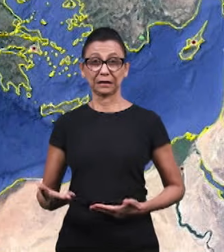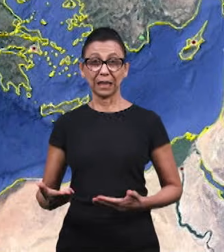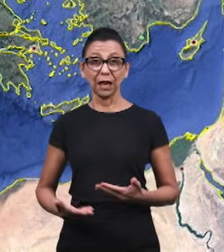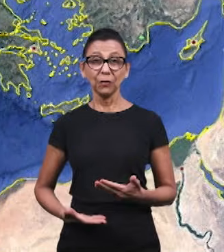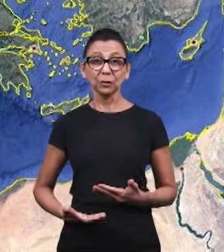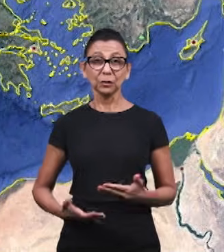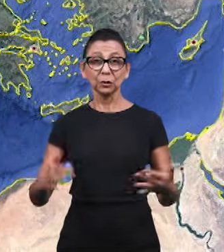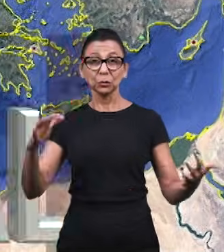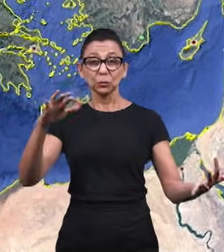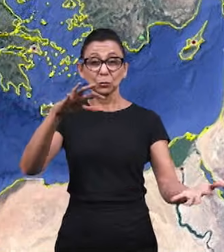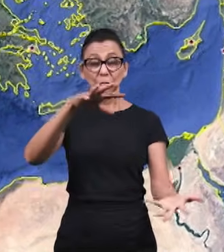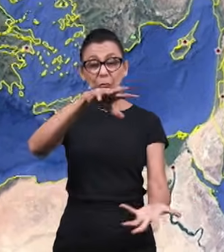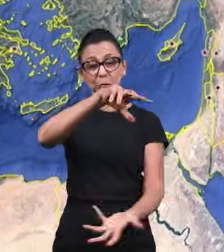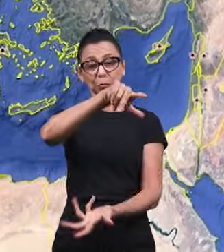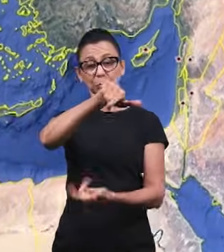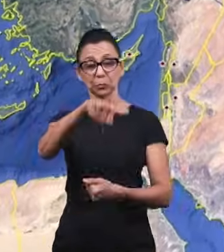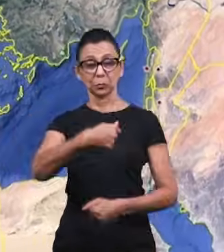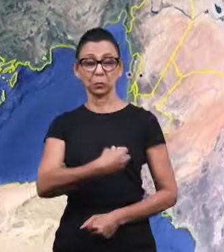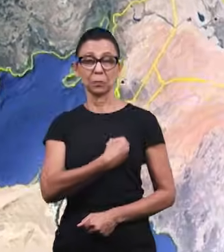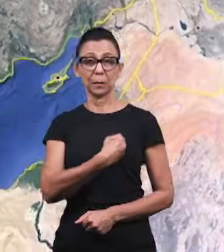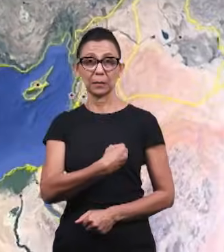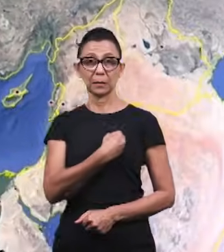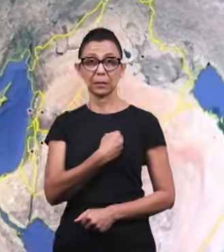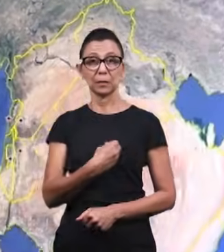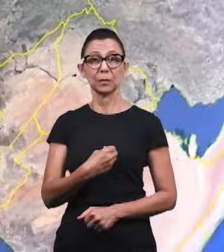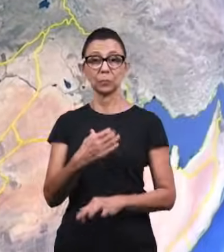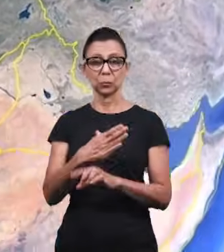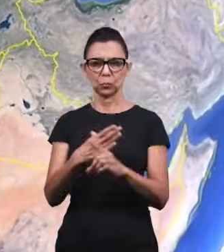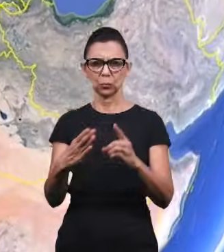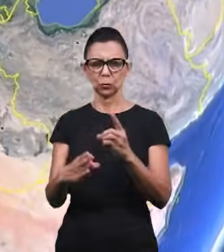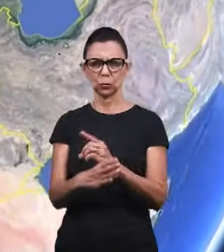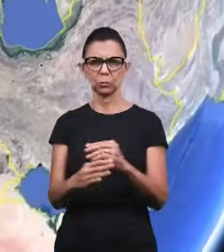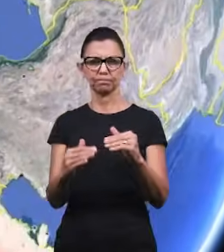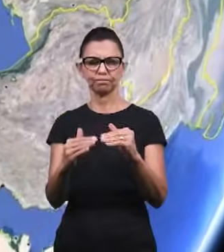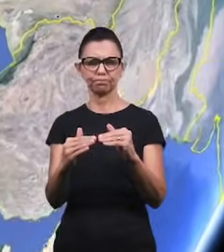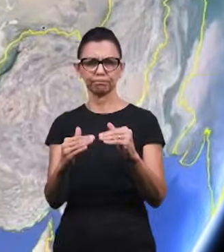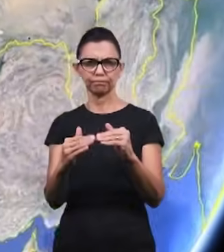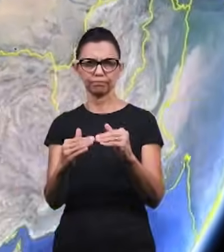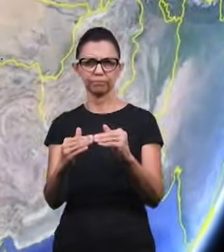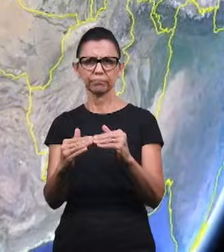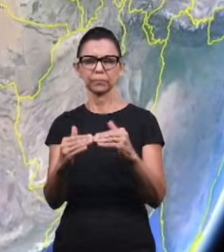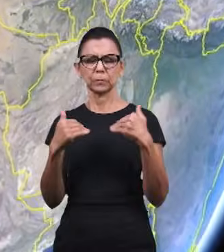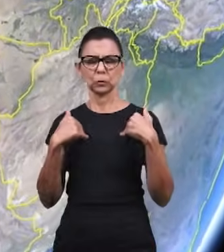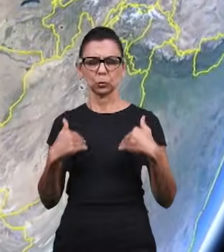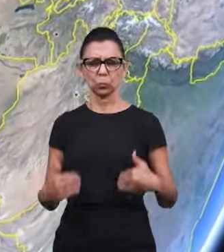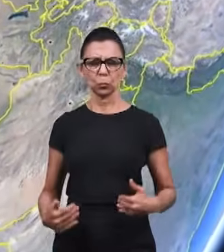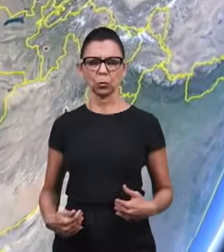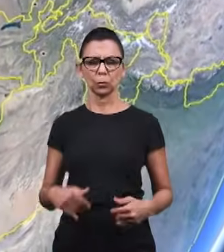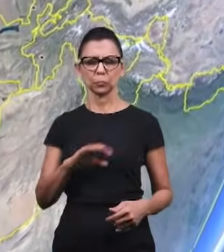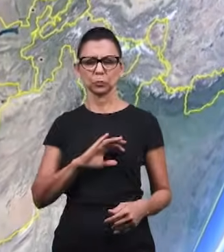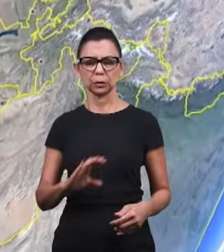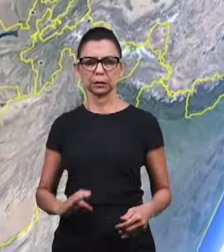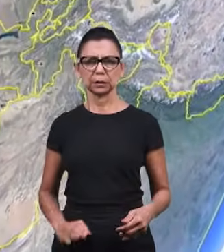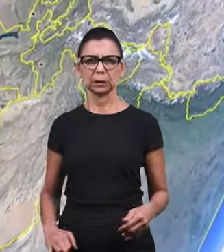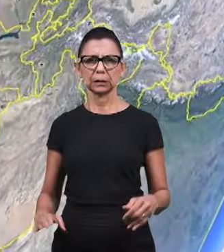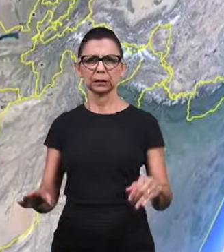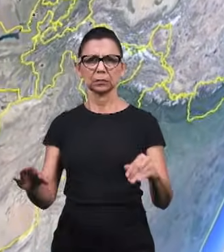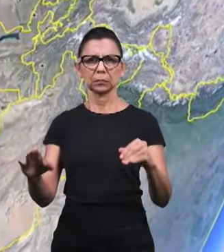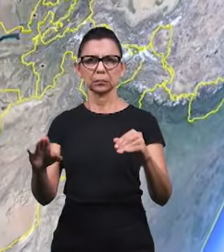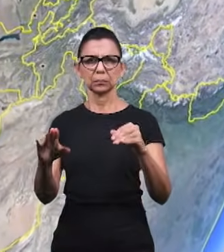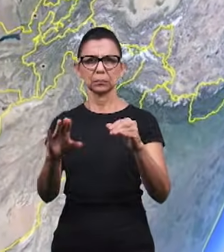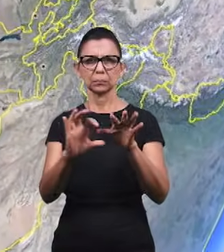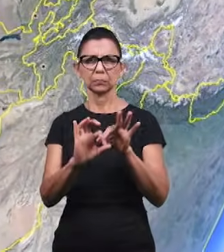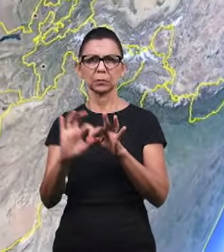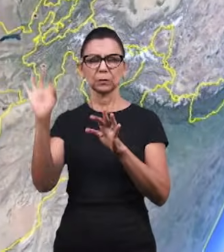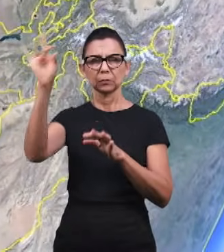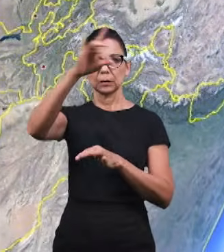Des frères et sœurs de toutes les parties du monde participent d'un même culte, ensemble, dans un même corps et dans un même esprit. À travers